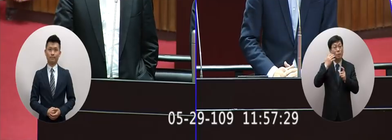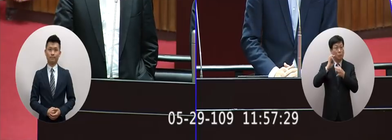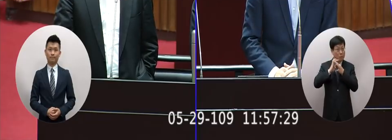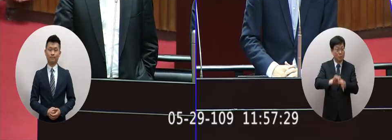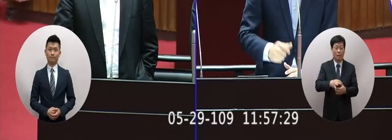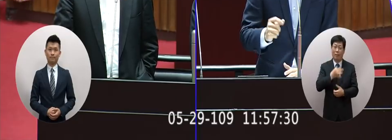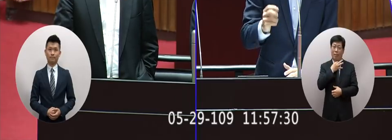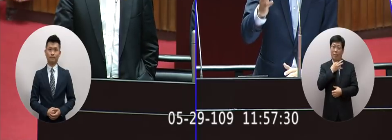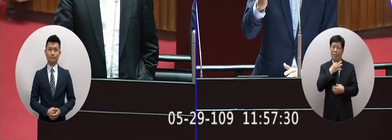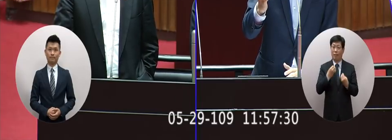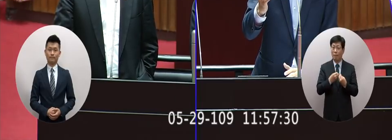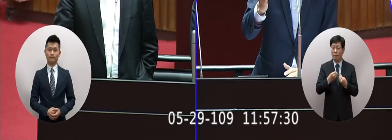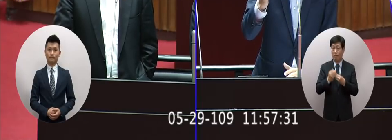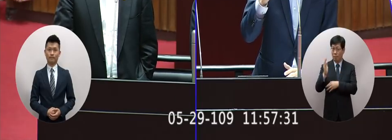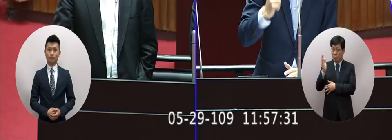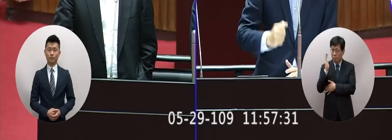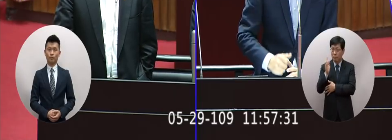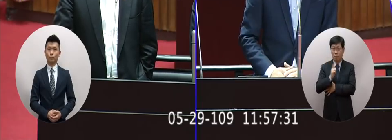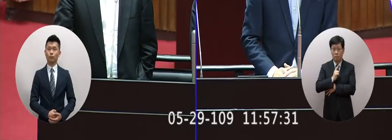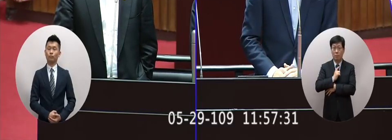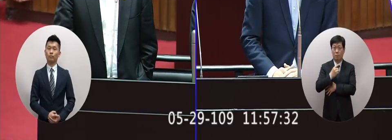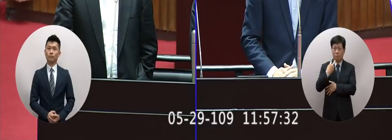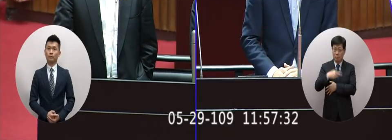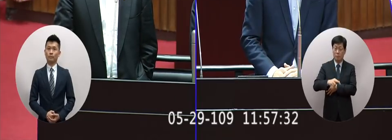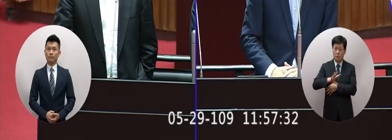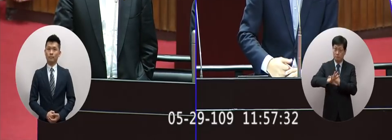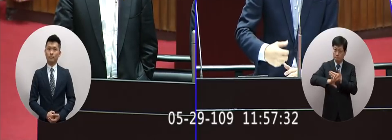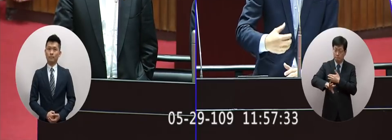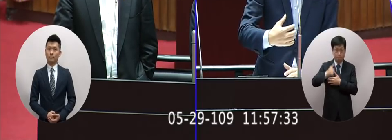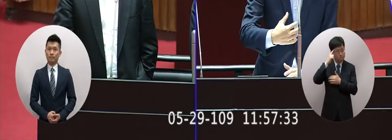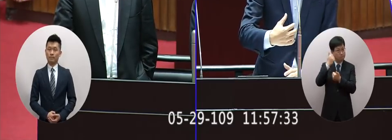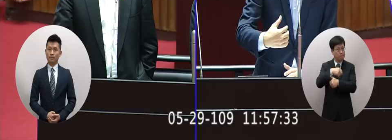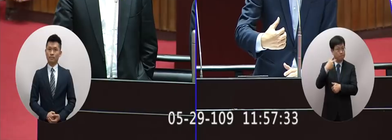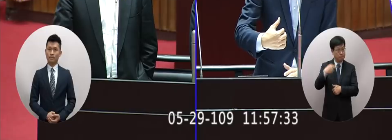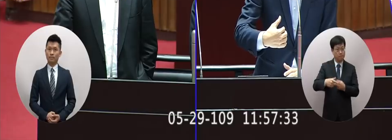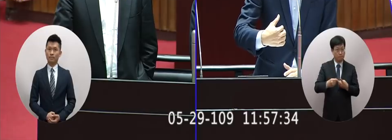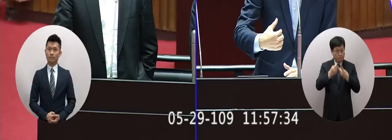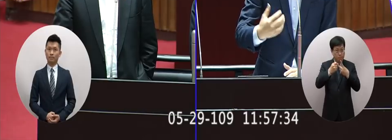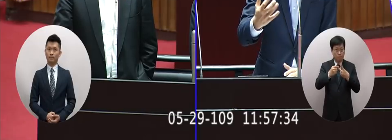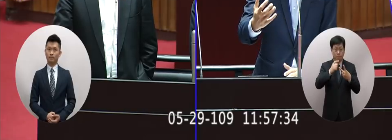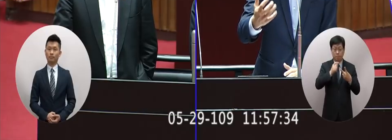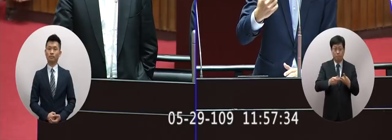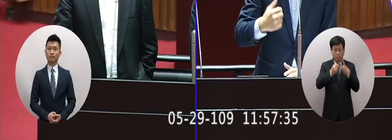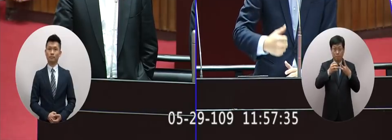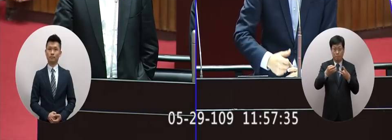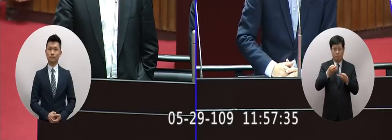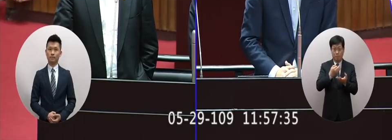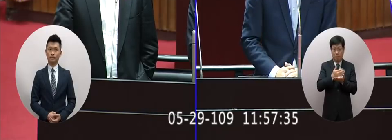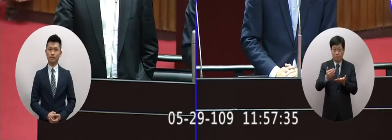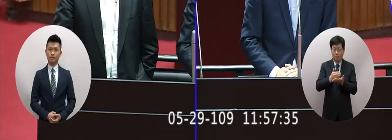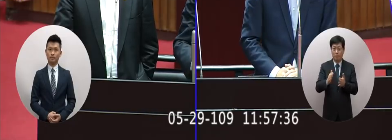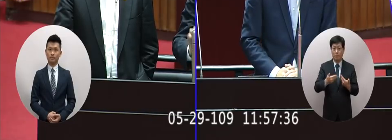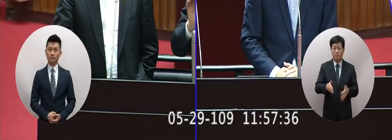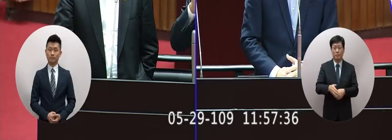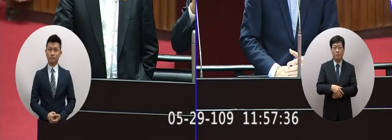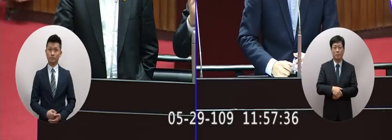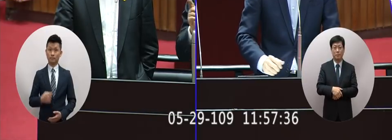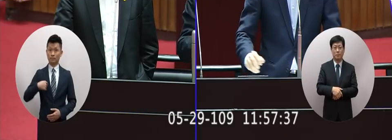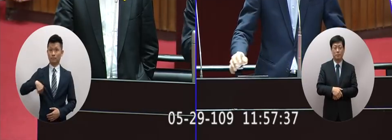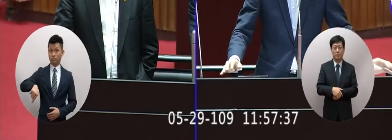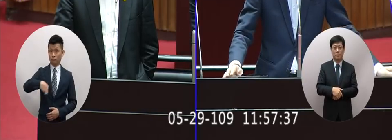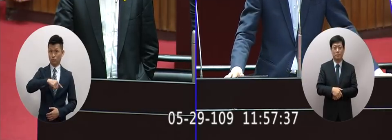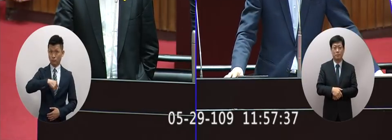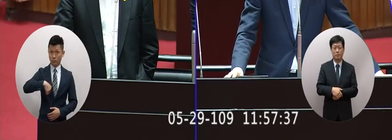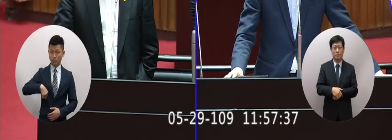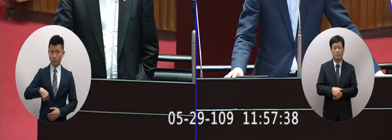的经济困境，政府有没有考虑要做第二波或第三波的纾困？请教院长。 我们从